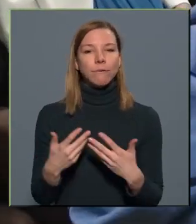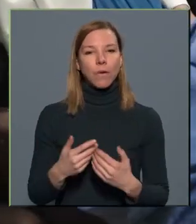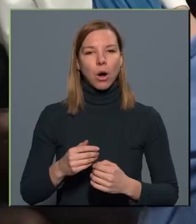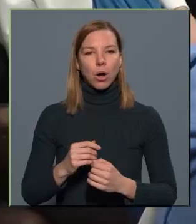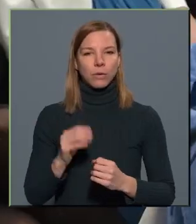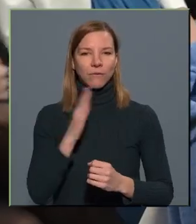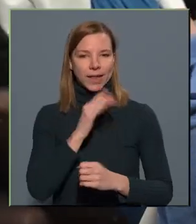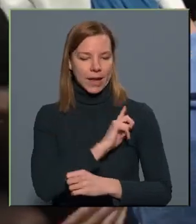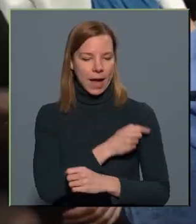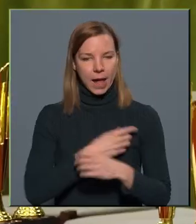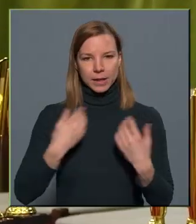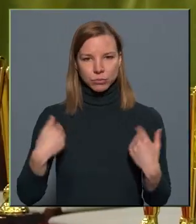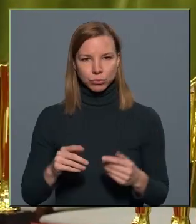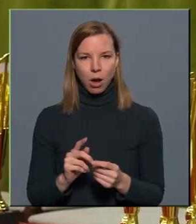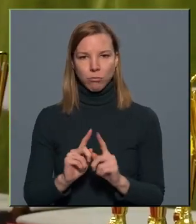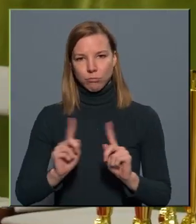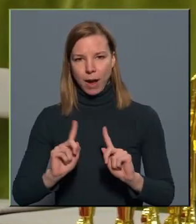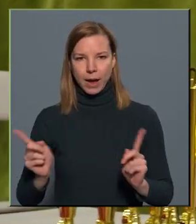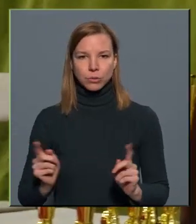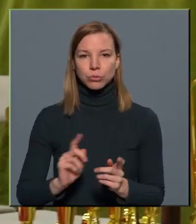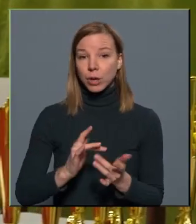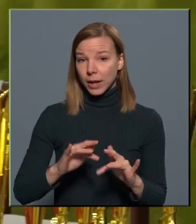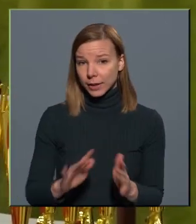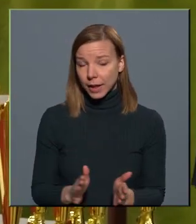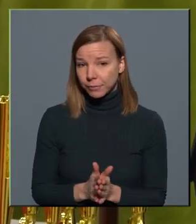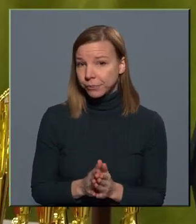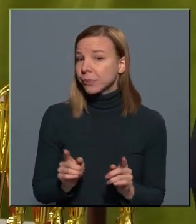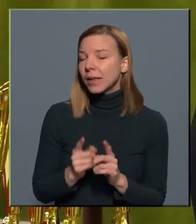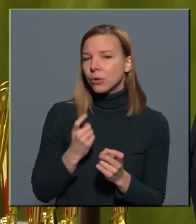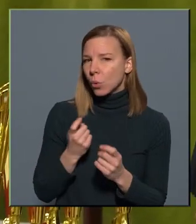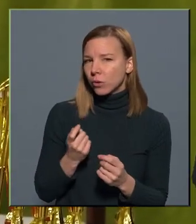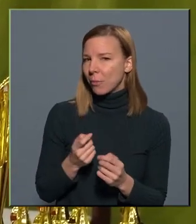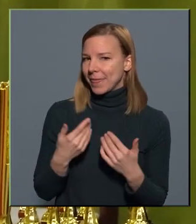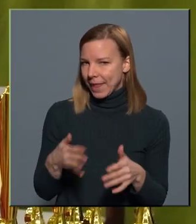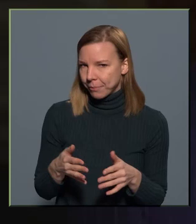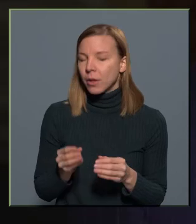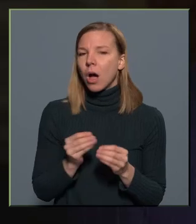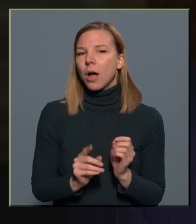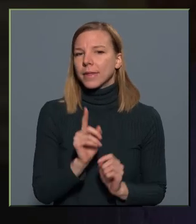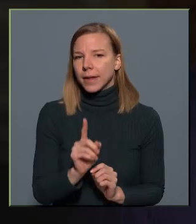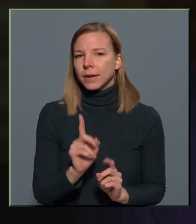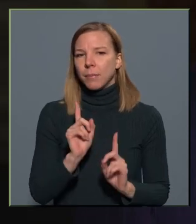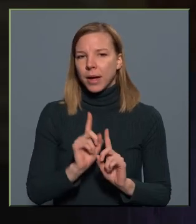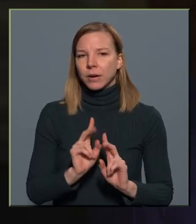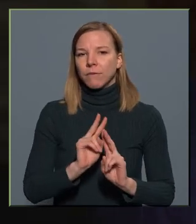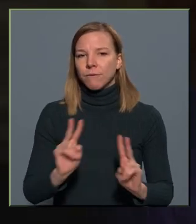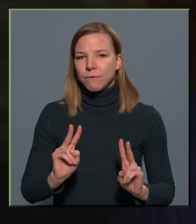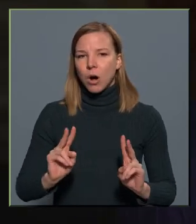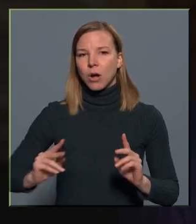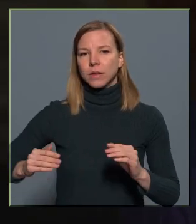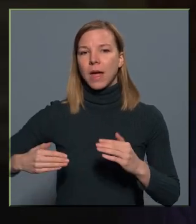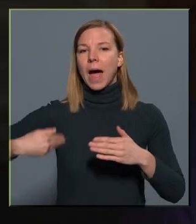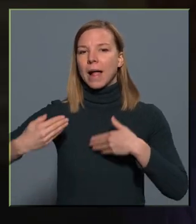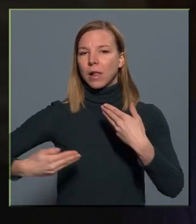egy kicsit változik a helyzet? Én azt gondolom, hogy nem, és azért nem, mert viszont van egy nagy állandóság, és az pedig az